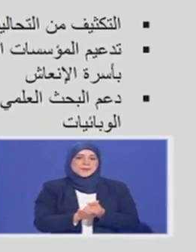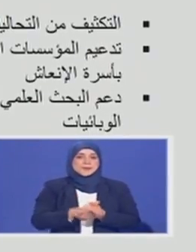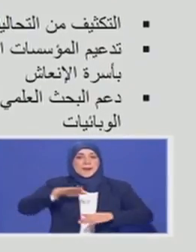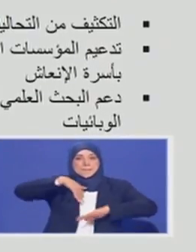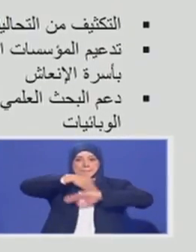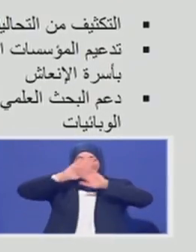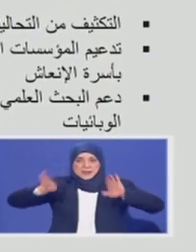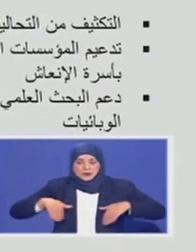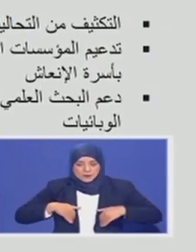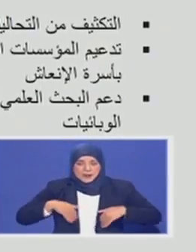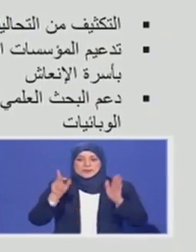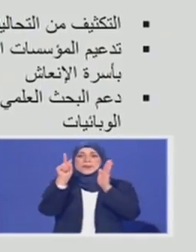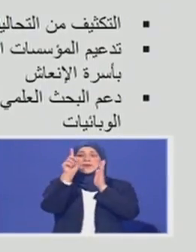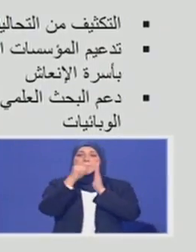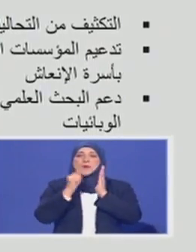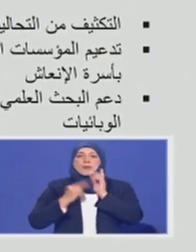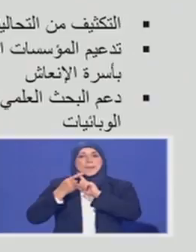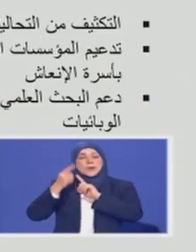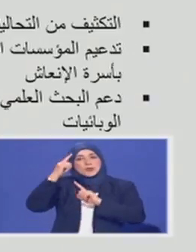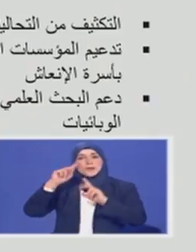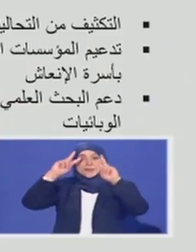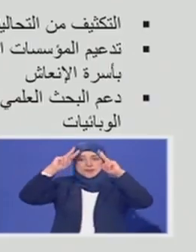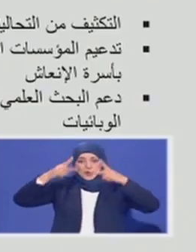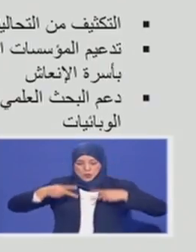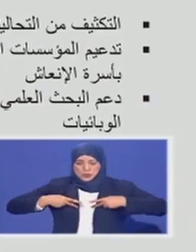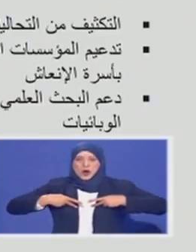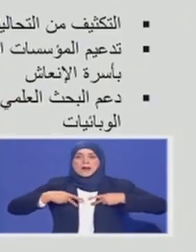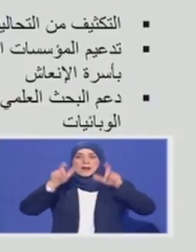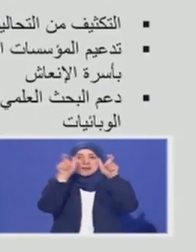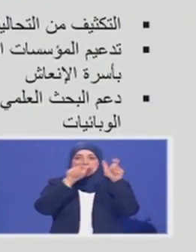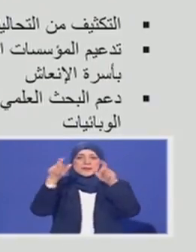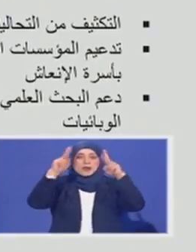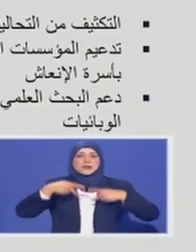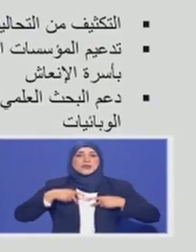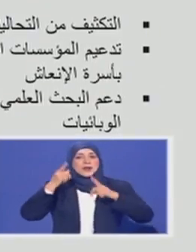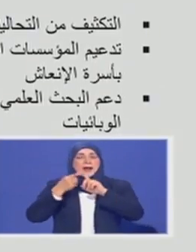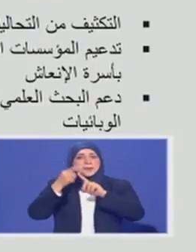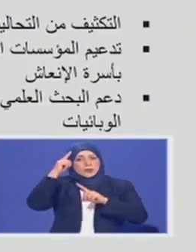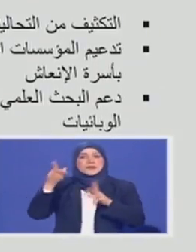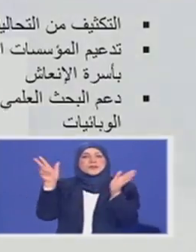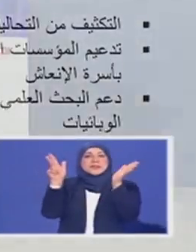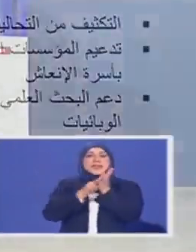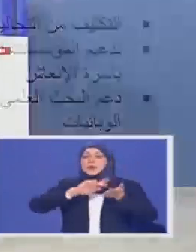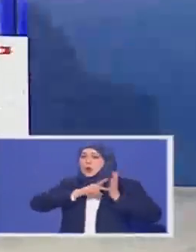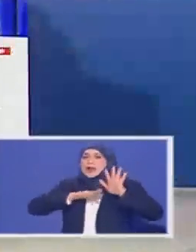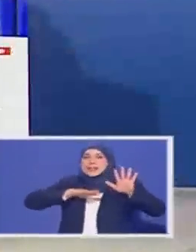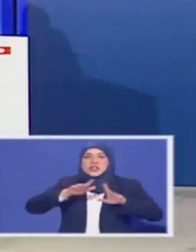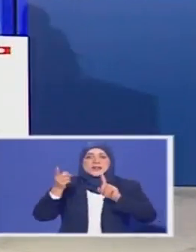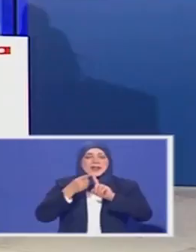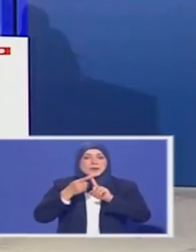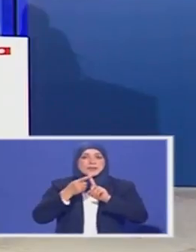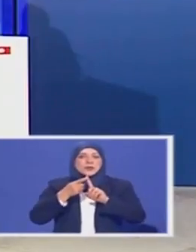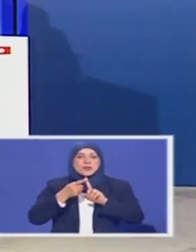ذلك الالتزامات المواطن وهي الرقابة الذاتية والالتزام الطوعي في تطبيق مختلف الإجراءات